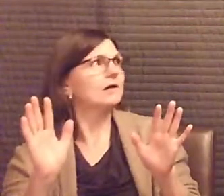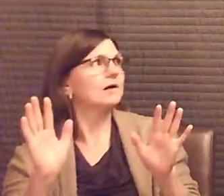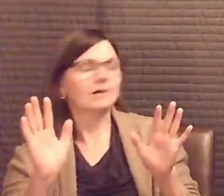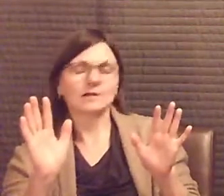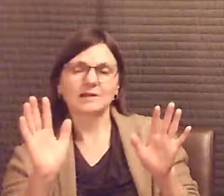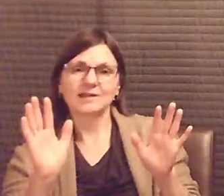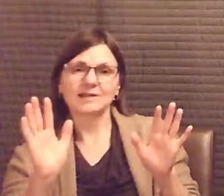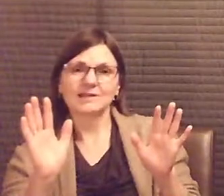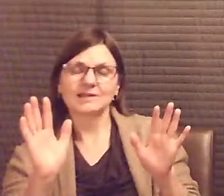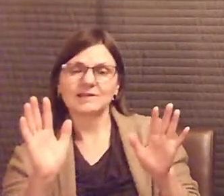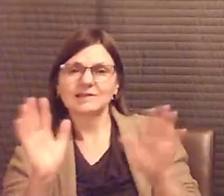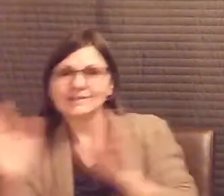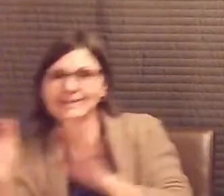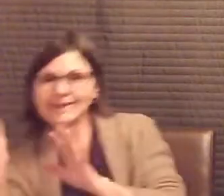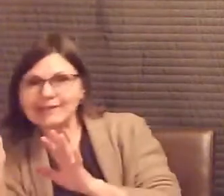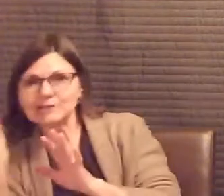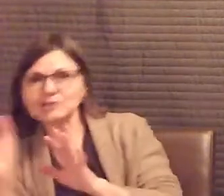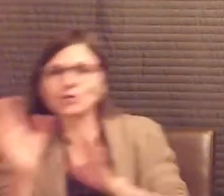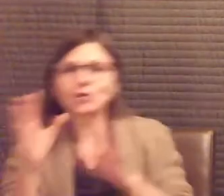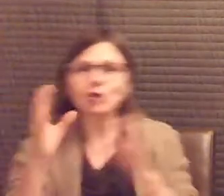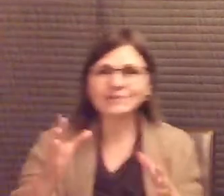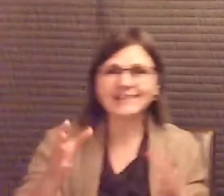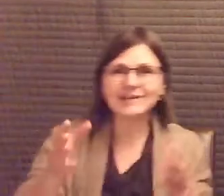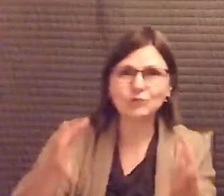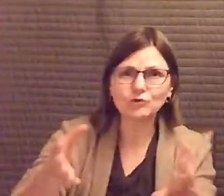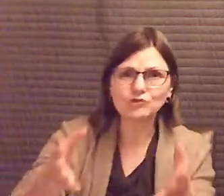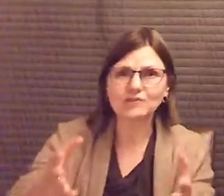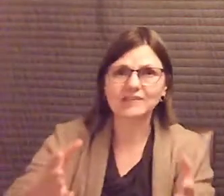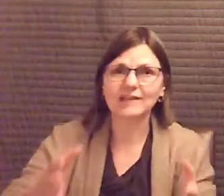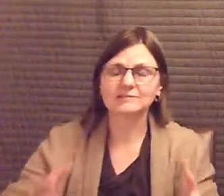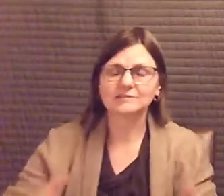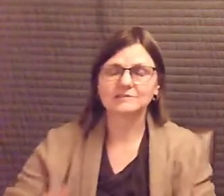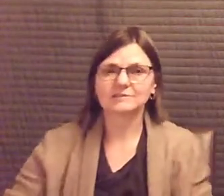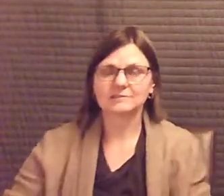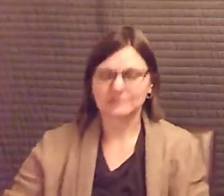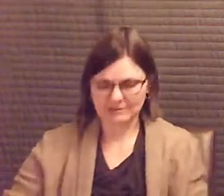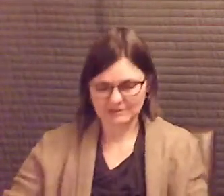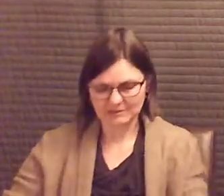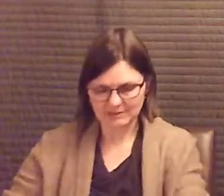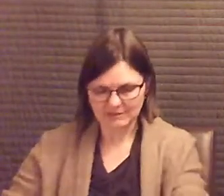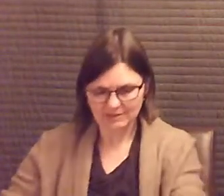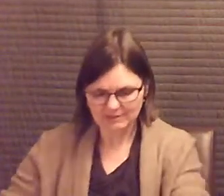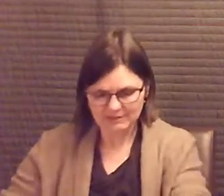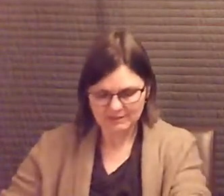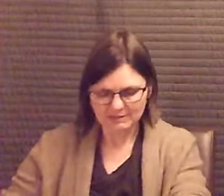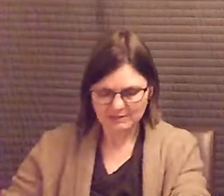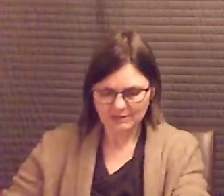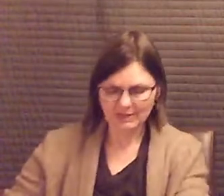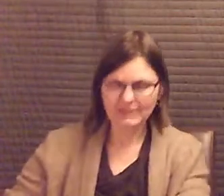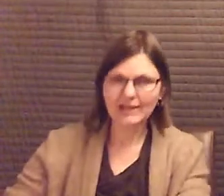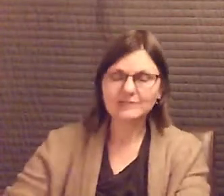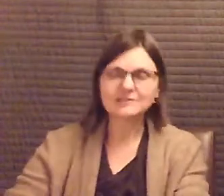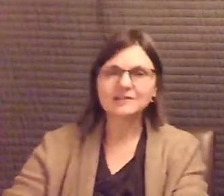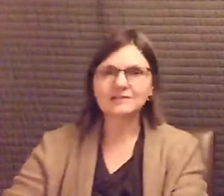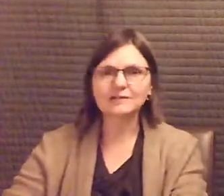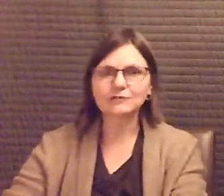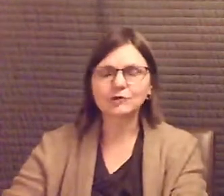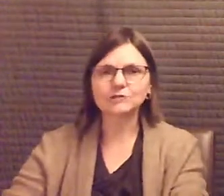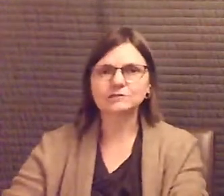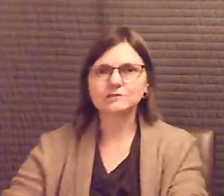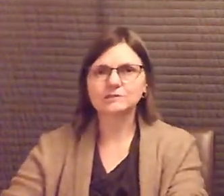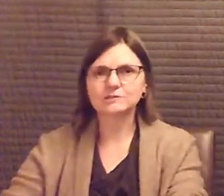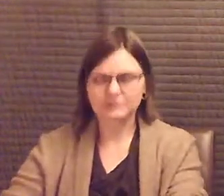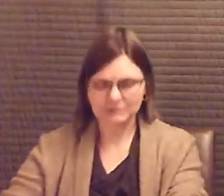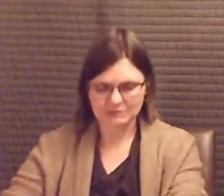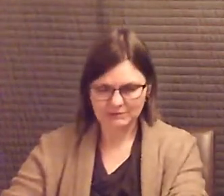docenten diegenen die door god mij toegezonden zijn en preserve en toch dood en elke dienstknecht van